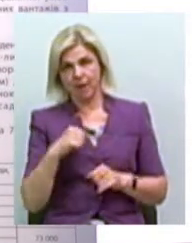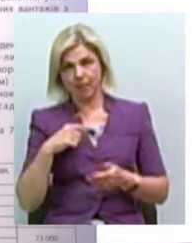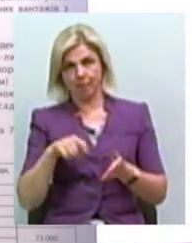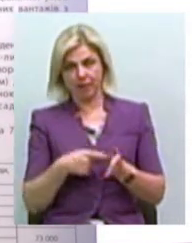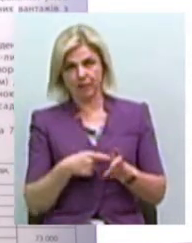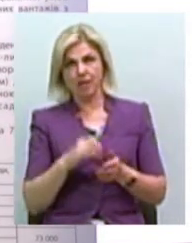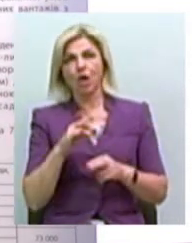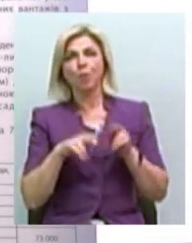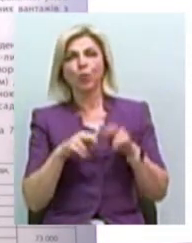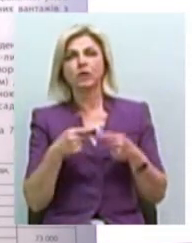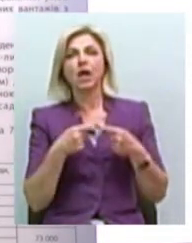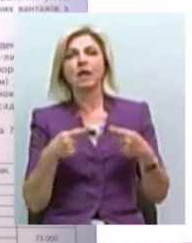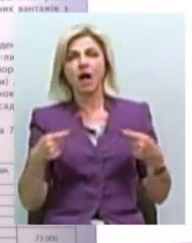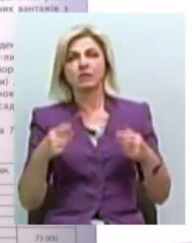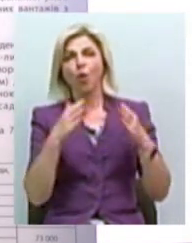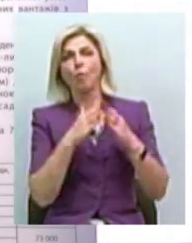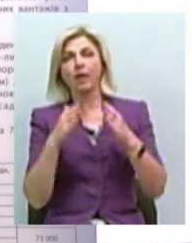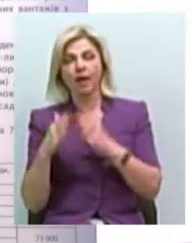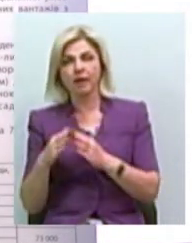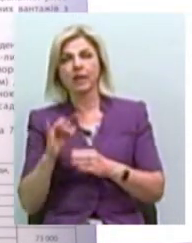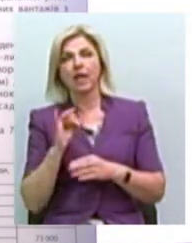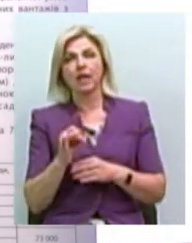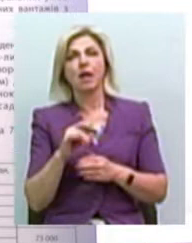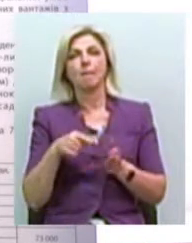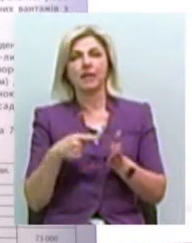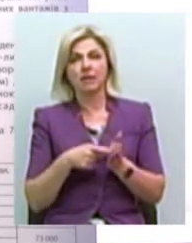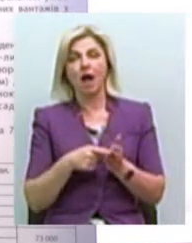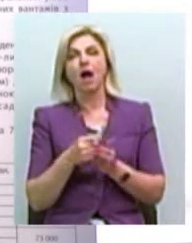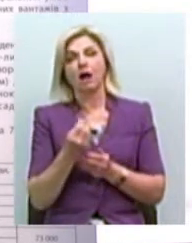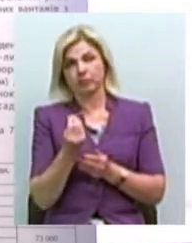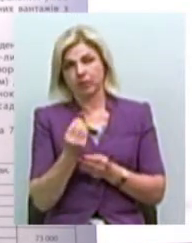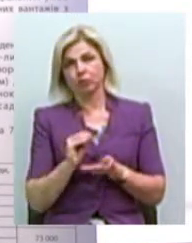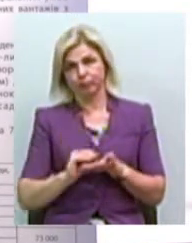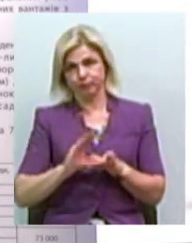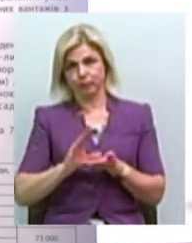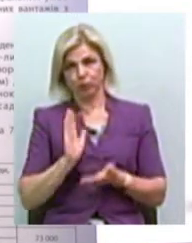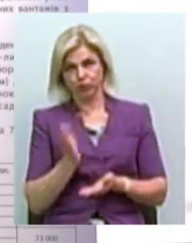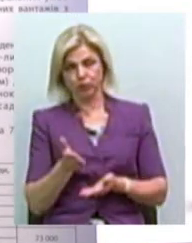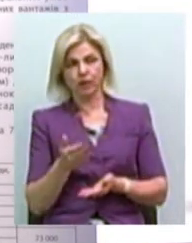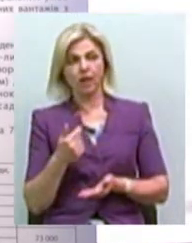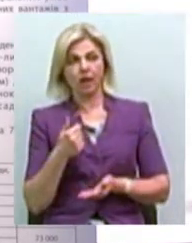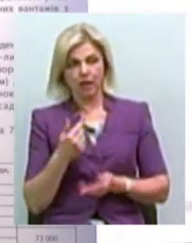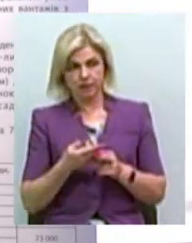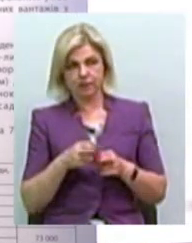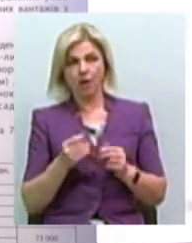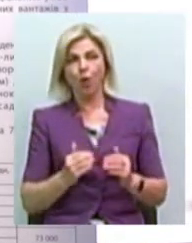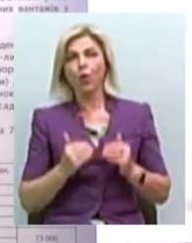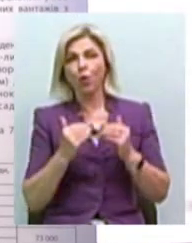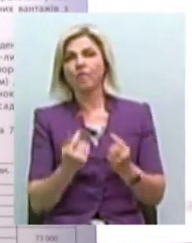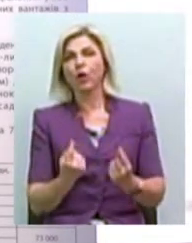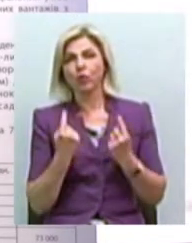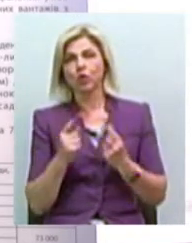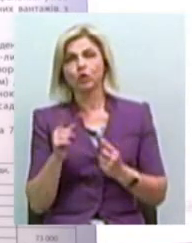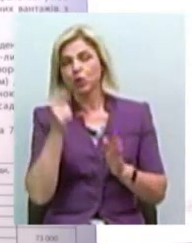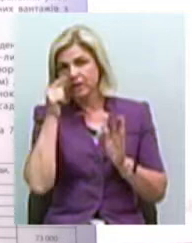будуються інші інфраструктурні об'єкти, що міська скарбниця отримує додаткові надходження. Я вважаю, це великий крок вперед. Це великий крок вперед в тому